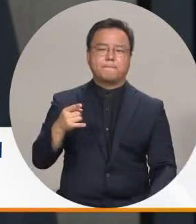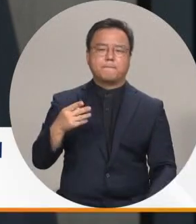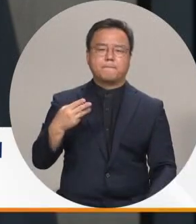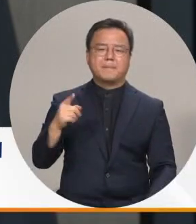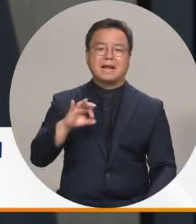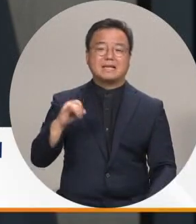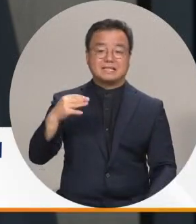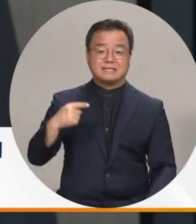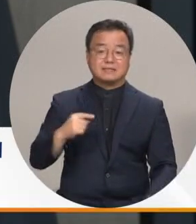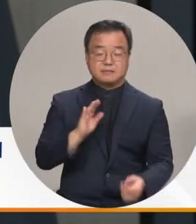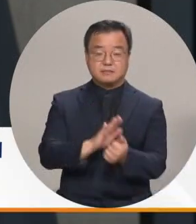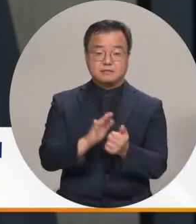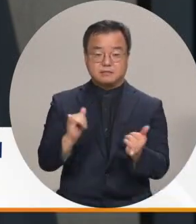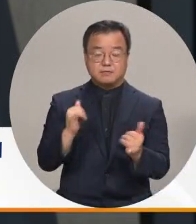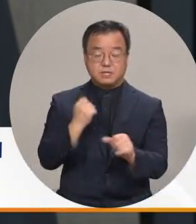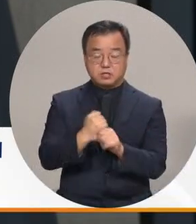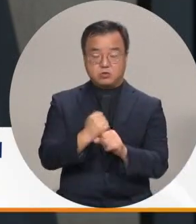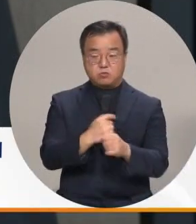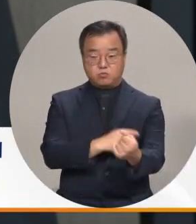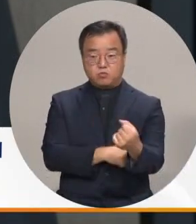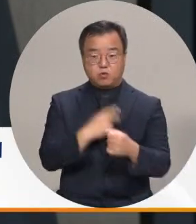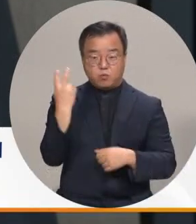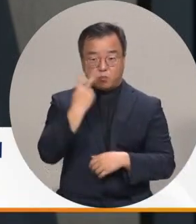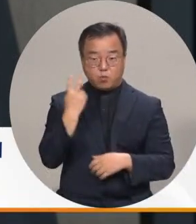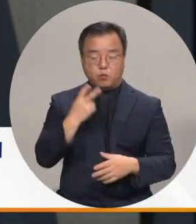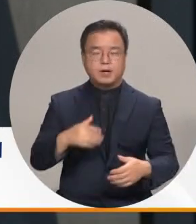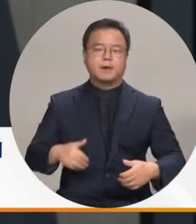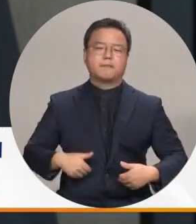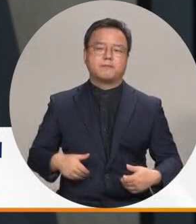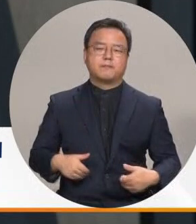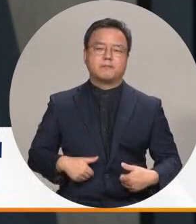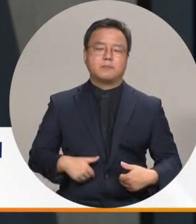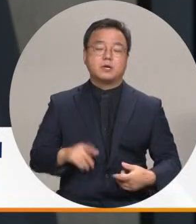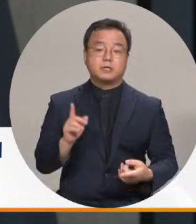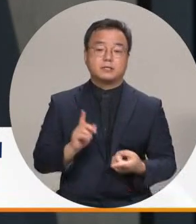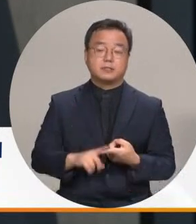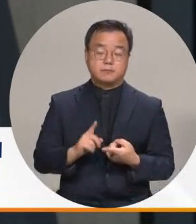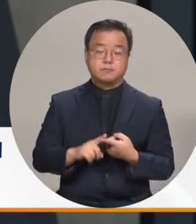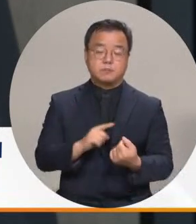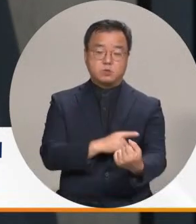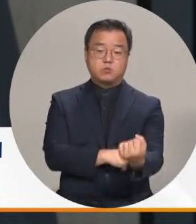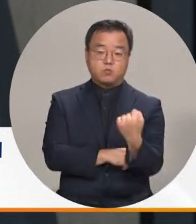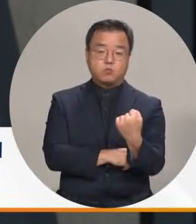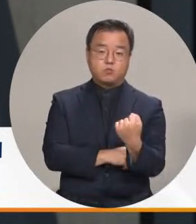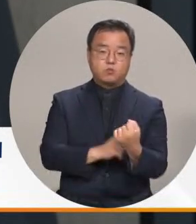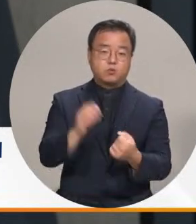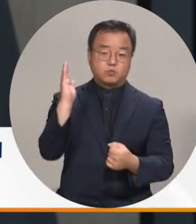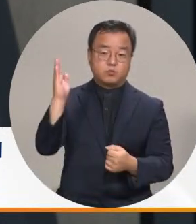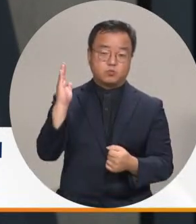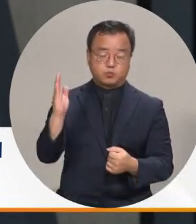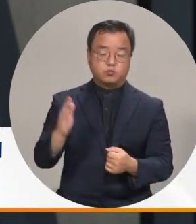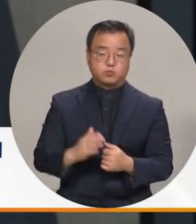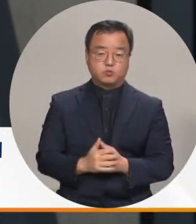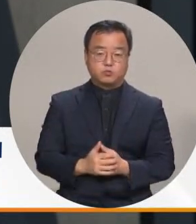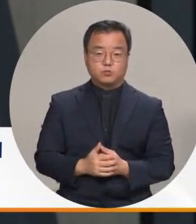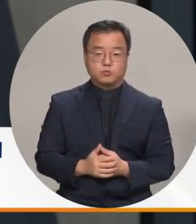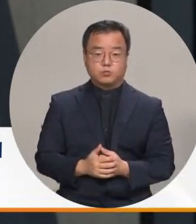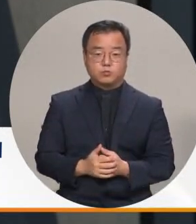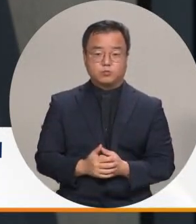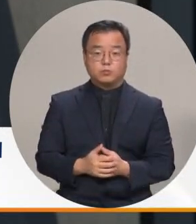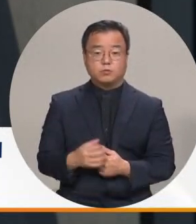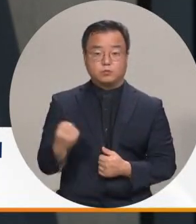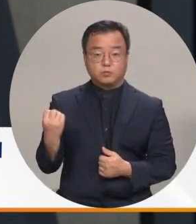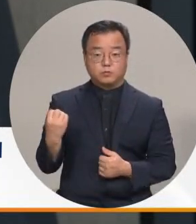저작권상 저작권법상의 권리 즉 저작자의 저작물에 대한 권리를 보호해야 한다는 입장입니다